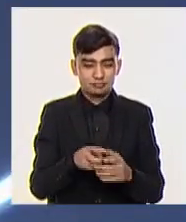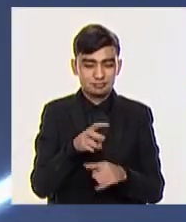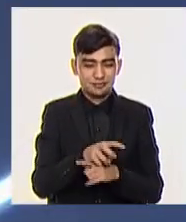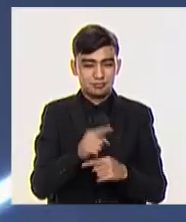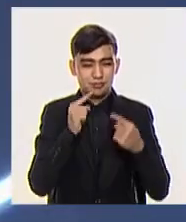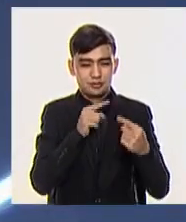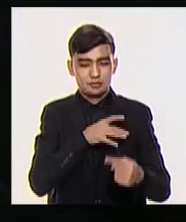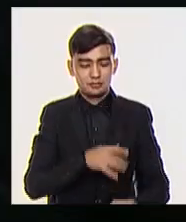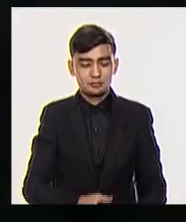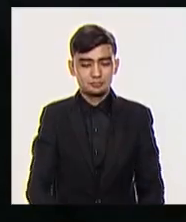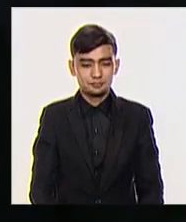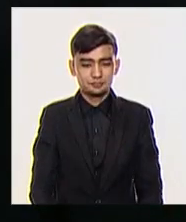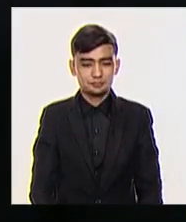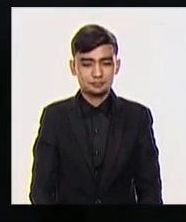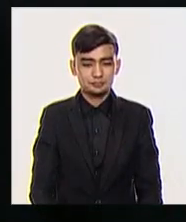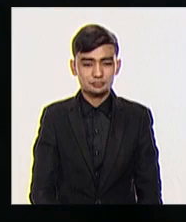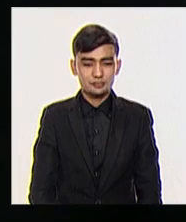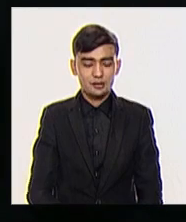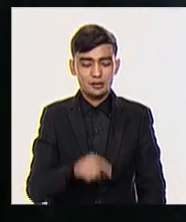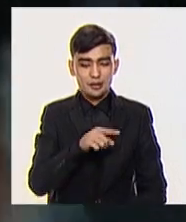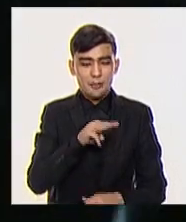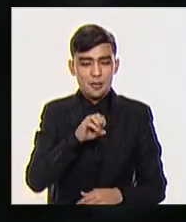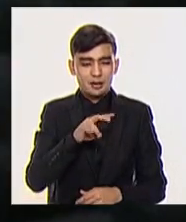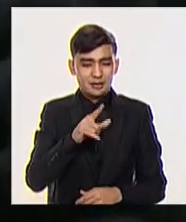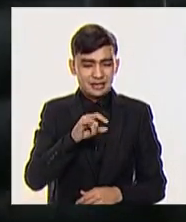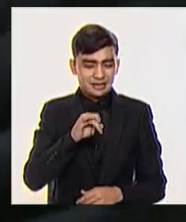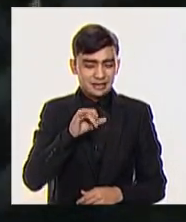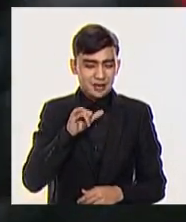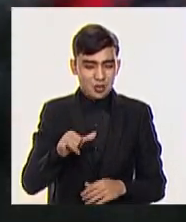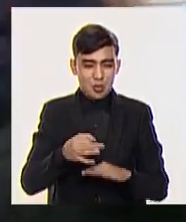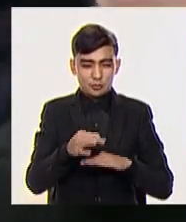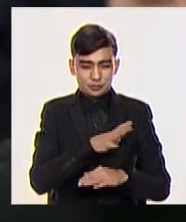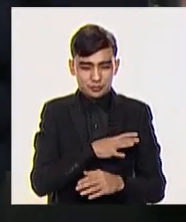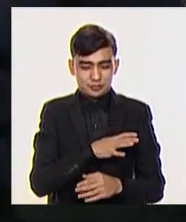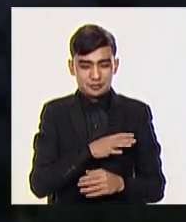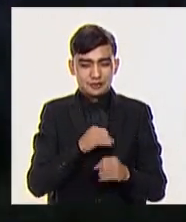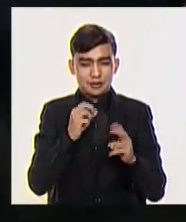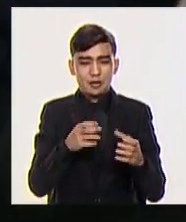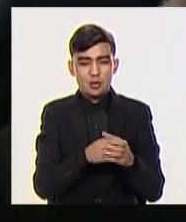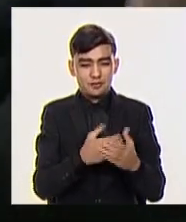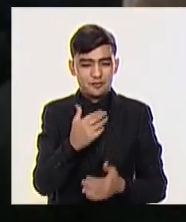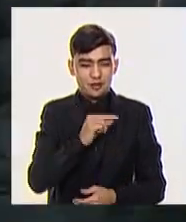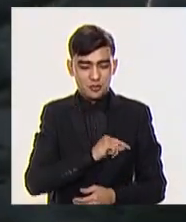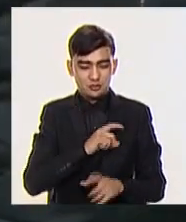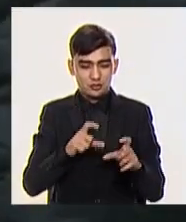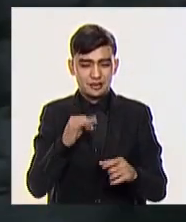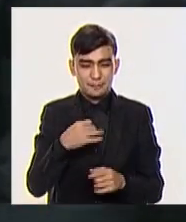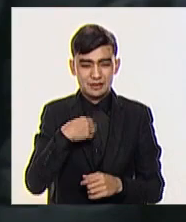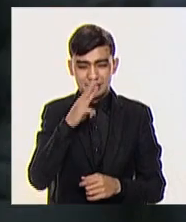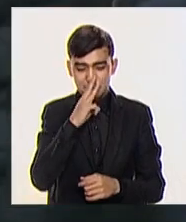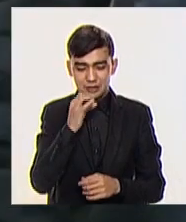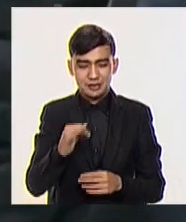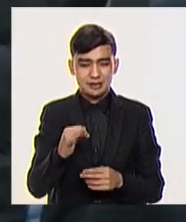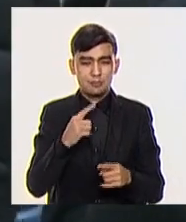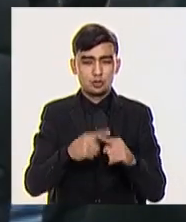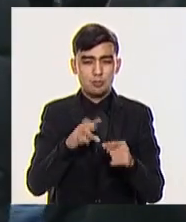білдірді. Бұл Маңғыстау облысындағы СИБУ жауапкершілігі шектеулі серіктестігі жұмысшылары. Олар еңбекақымыз бен сияқымызды